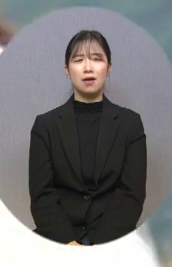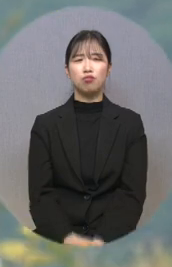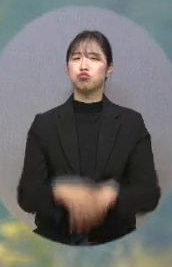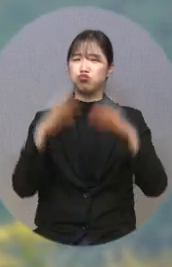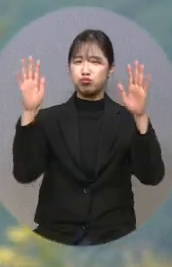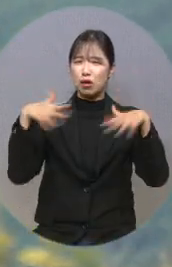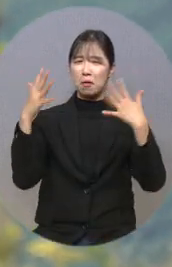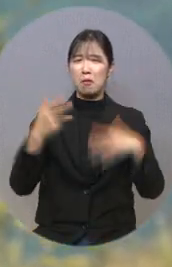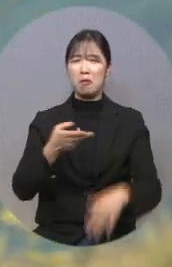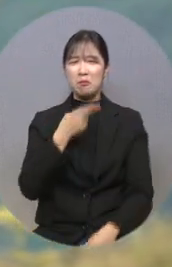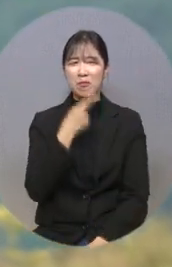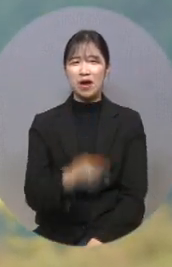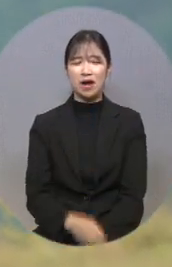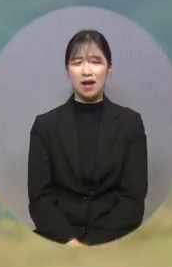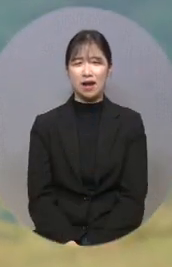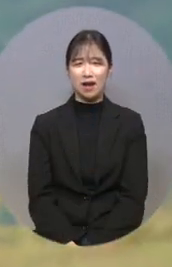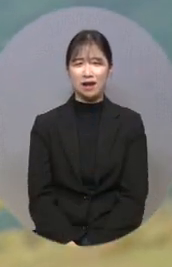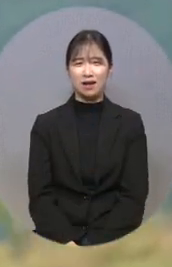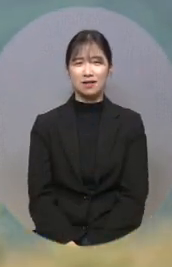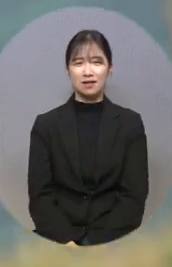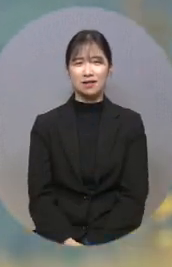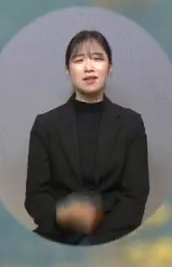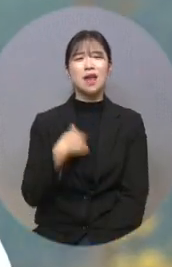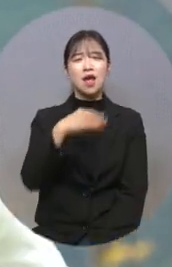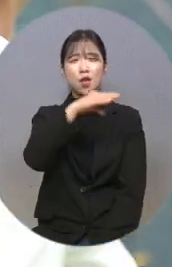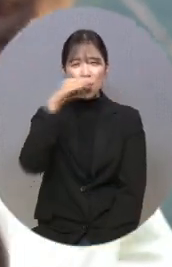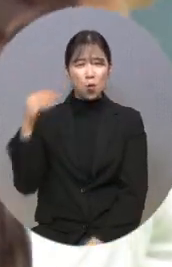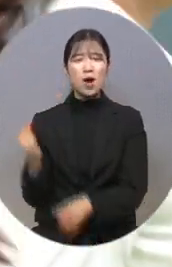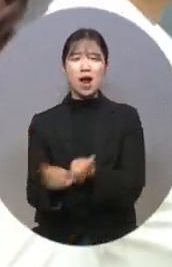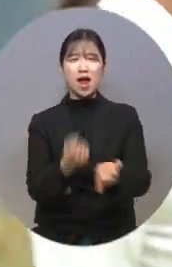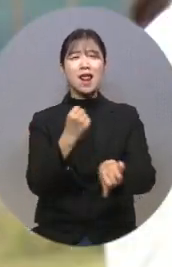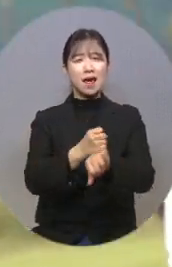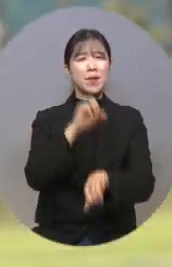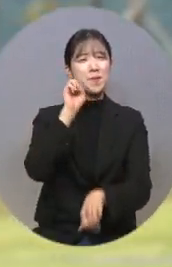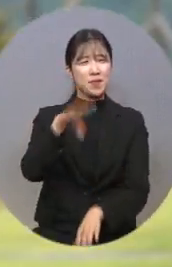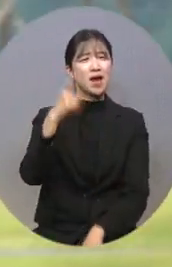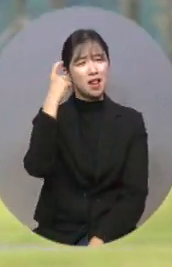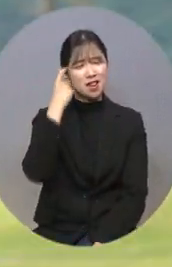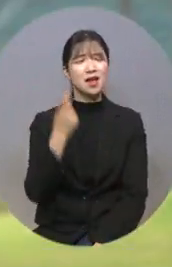난 사실 똑바로 치라고 하려고 그랬다, 양. 정말? 양?